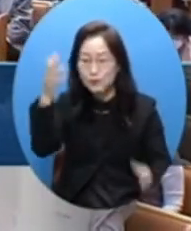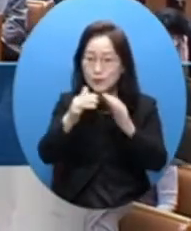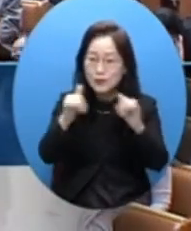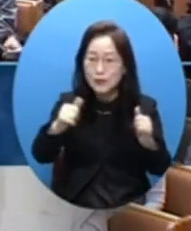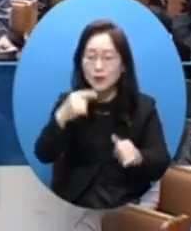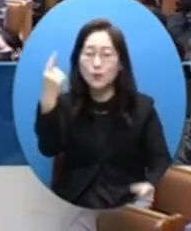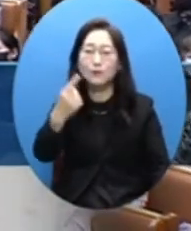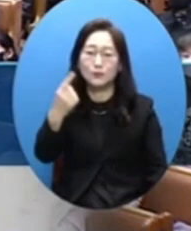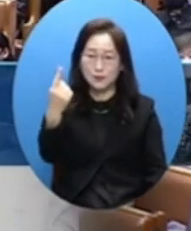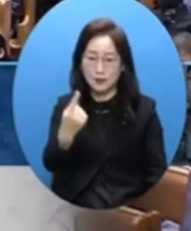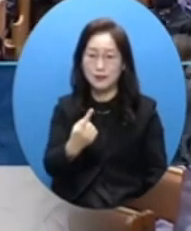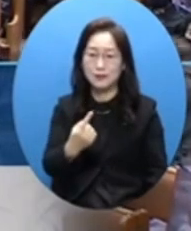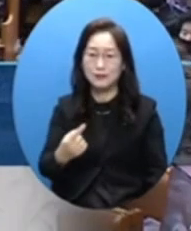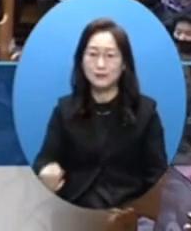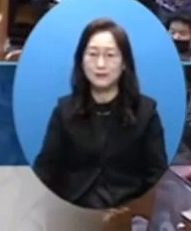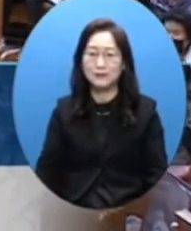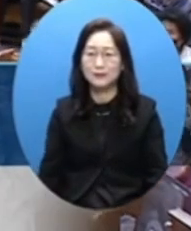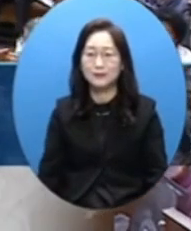꿈꾸는 자가 오는도다